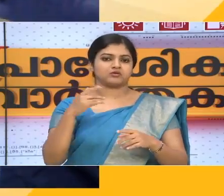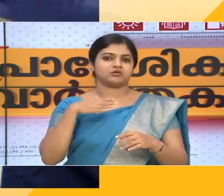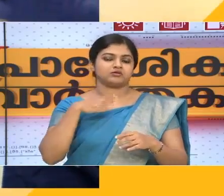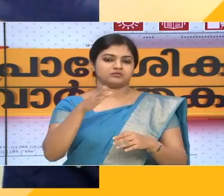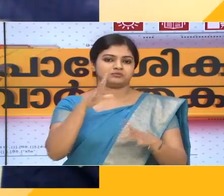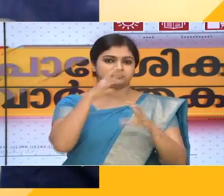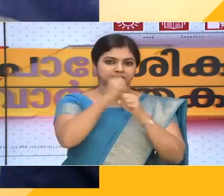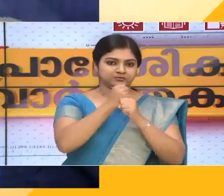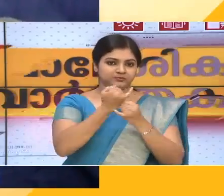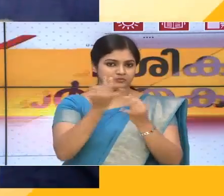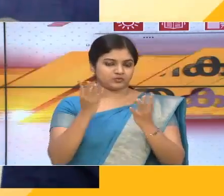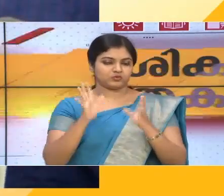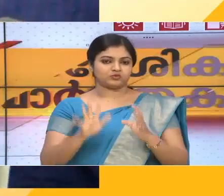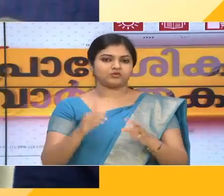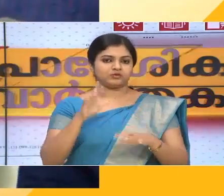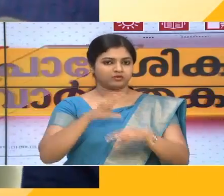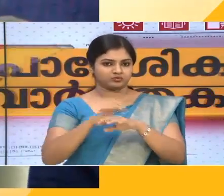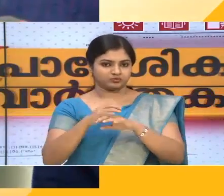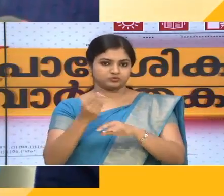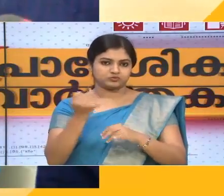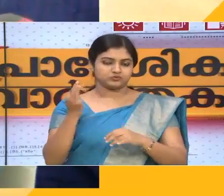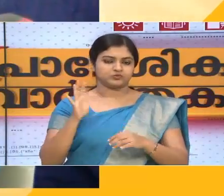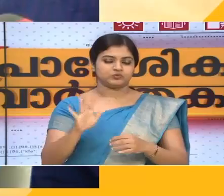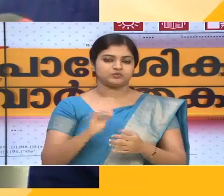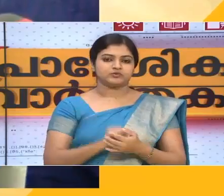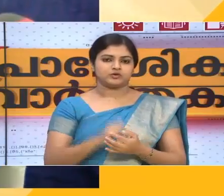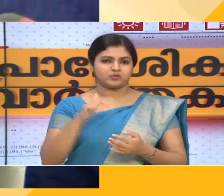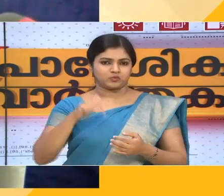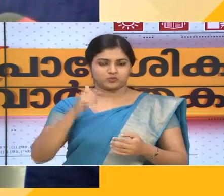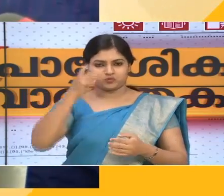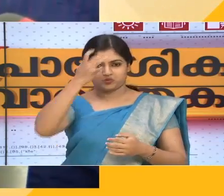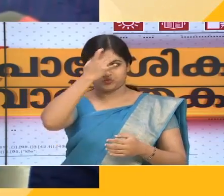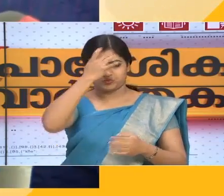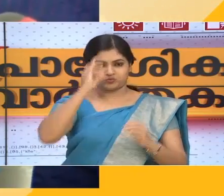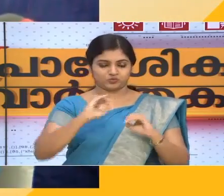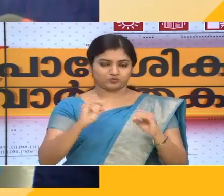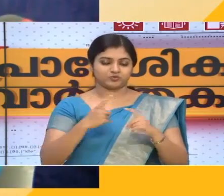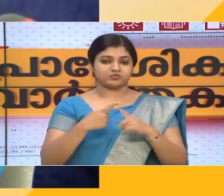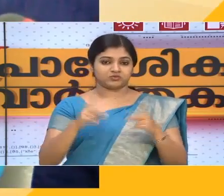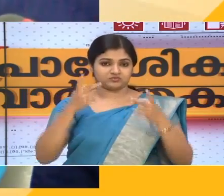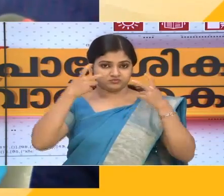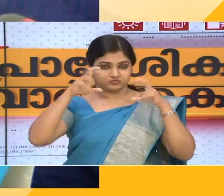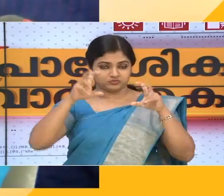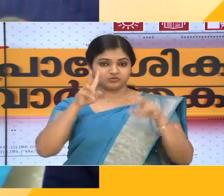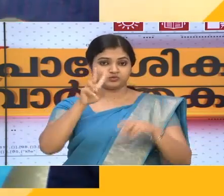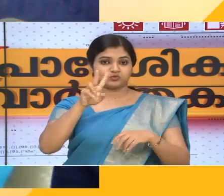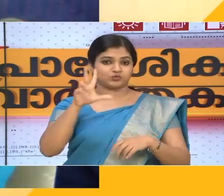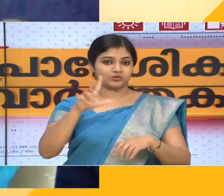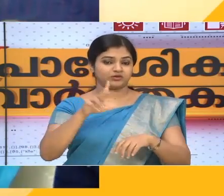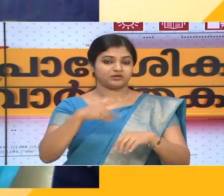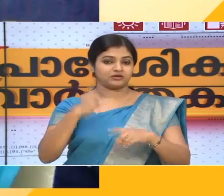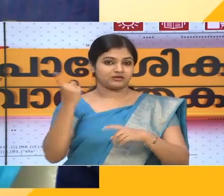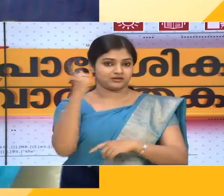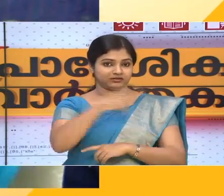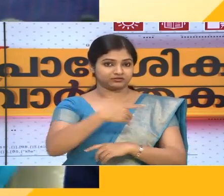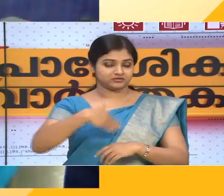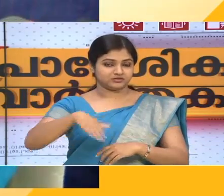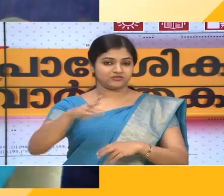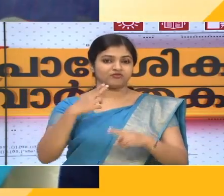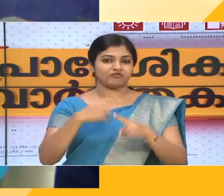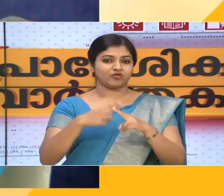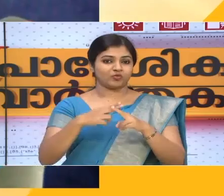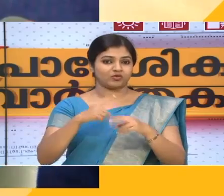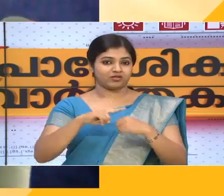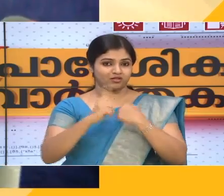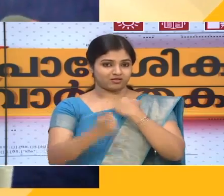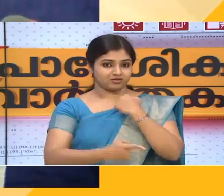ഇന്നത്തെ ഒരു അവസ്ഥയിൽ അങ്ങനെ ഭയക്കേണ്ടുന്ന കാര്യം ഇല്ല. പക്ഷേ ശ്രദ്ധ ഇനിയും ഈ 22 ദിവസത്തെ ക്വാറന്റൈൻ എന്ന് പറയുമ്പോൾ ഈ 2 ഫെബ്രുവരി അവസാനം